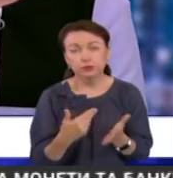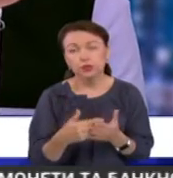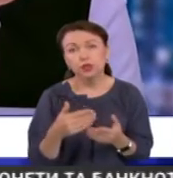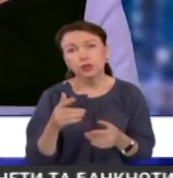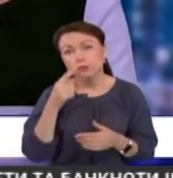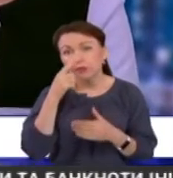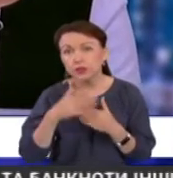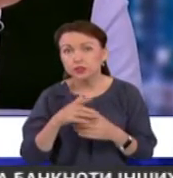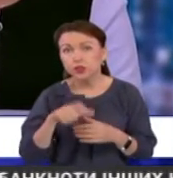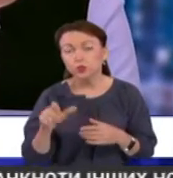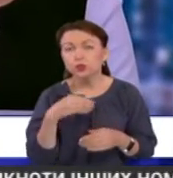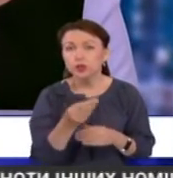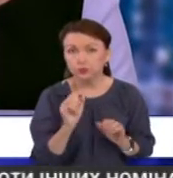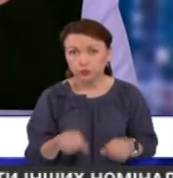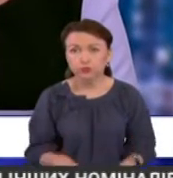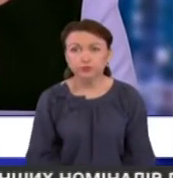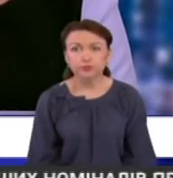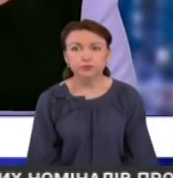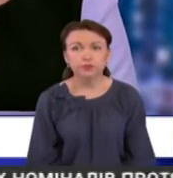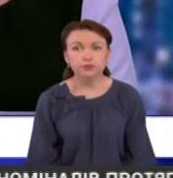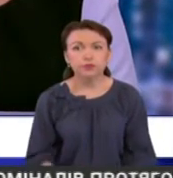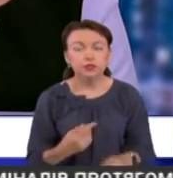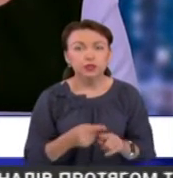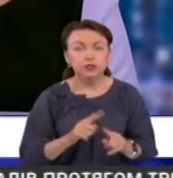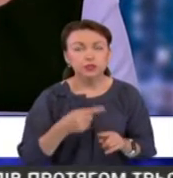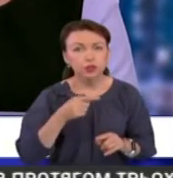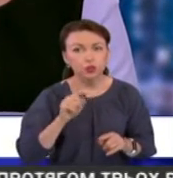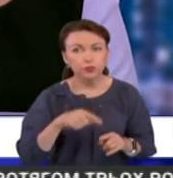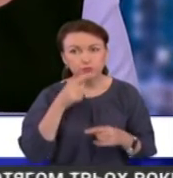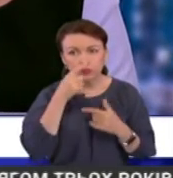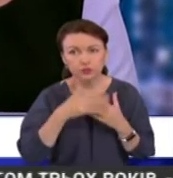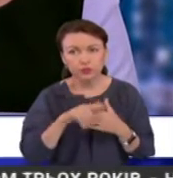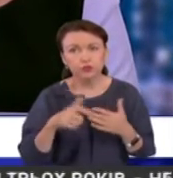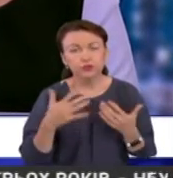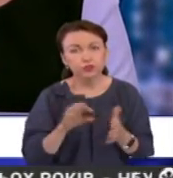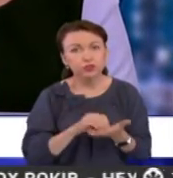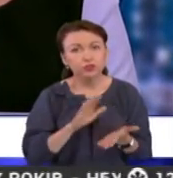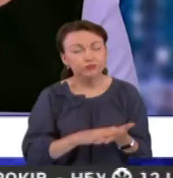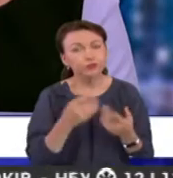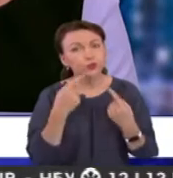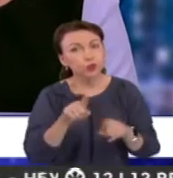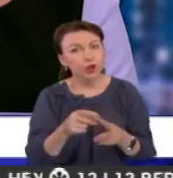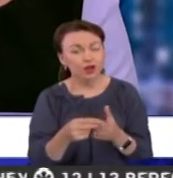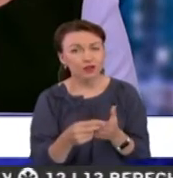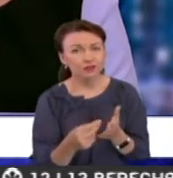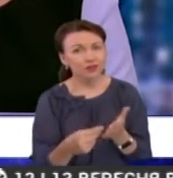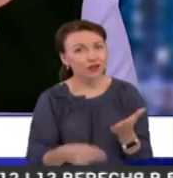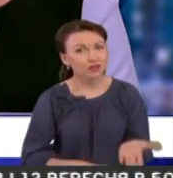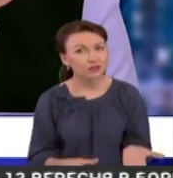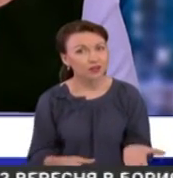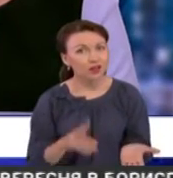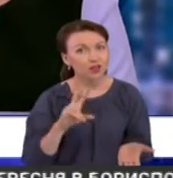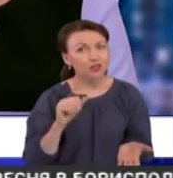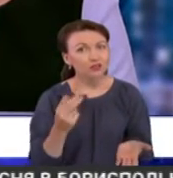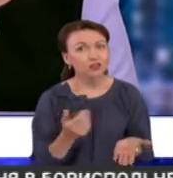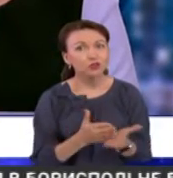там близьких людей чи ні? Ну, цей номер близьких людей, мабуть, вже є зареєстрований в якійсь декларації. І Національна служба здоров'я,